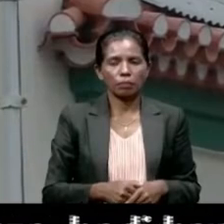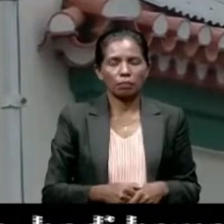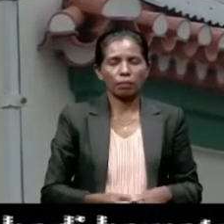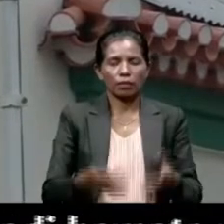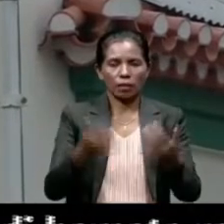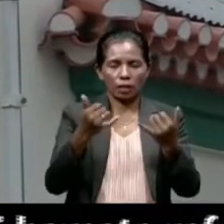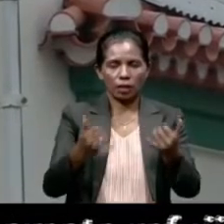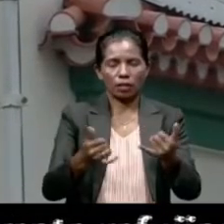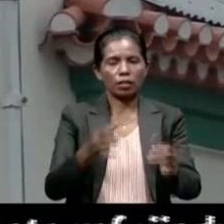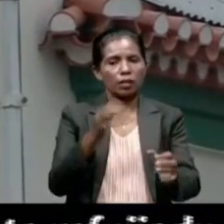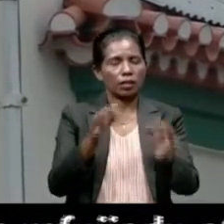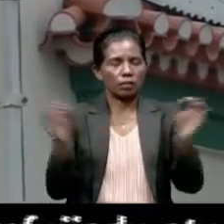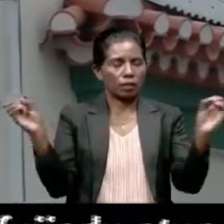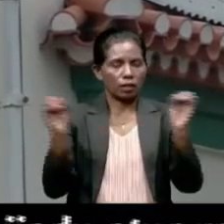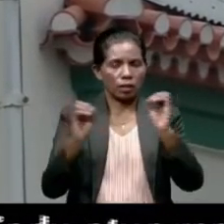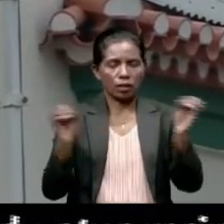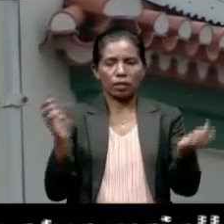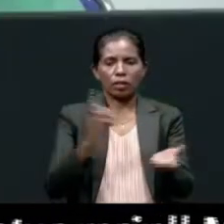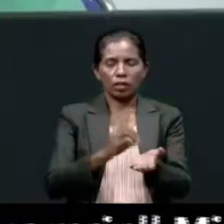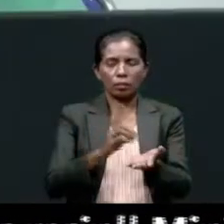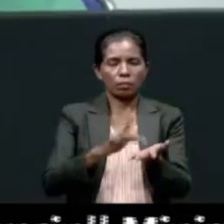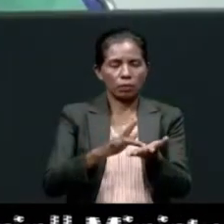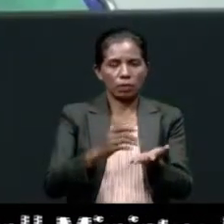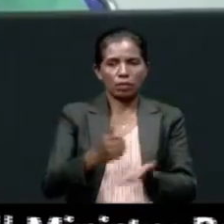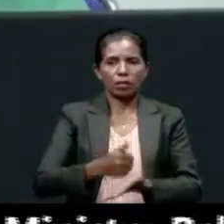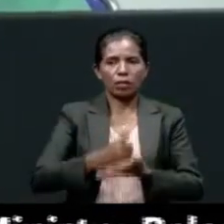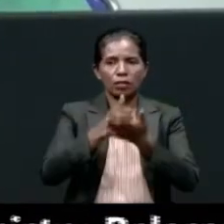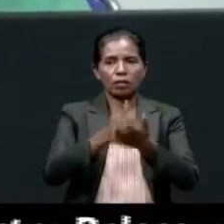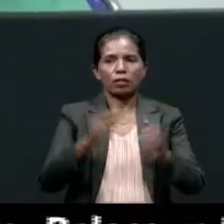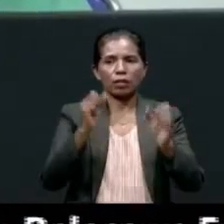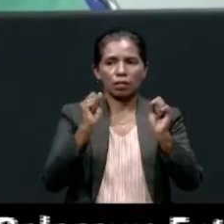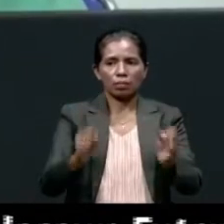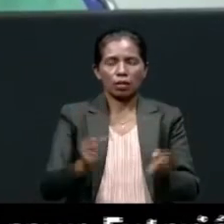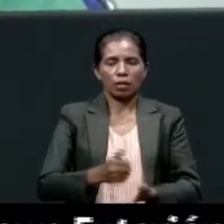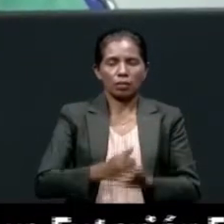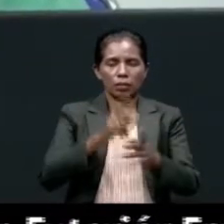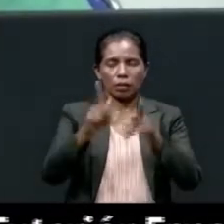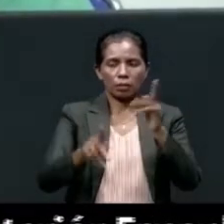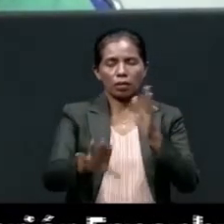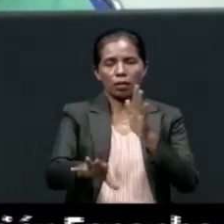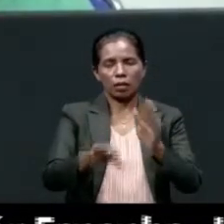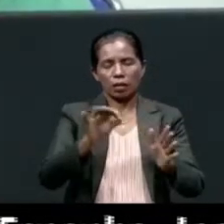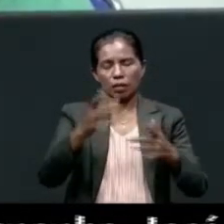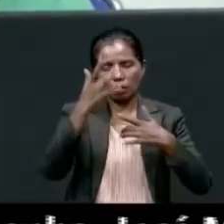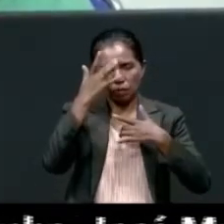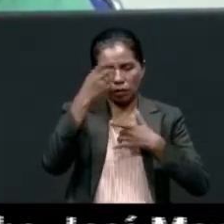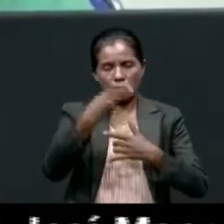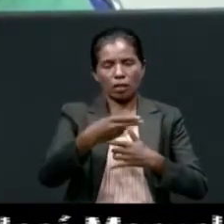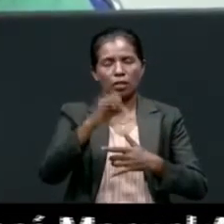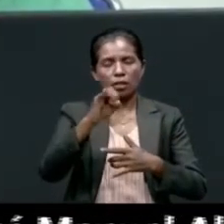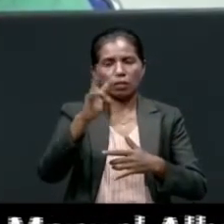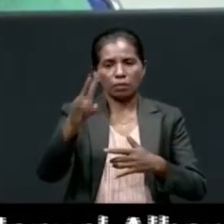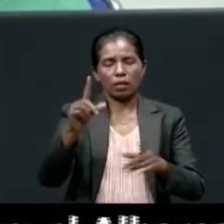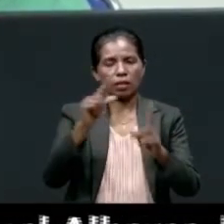Daudaung ne maske lai iha medikamento atu kura iha posibilidade bele kura ema nebe mak hetan virus HIV tamba lia